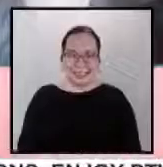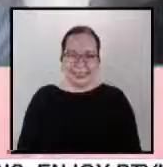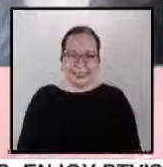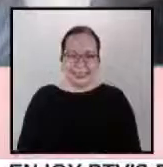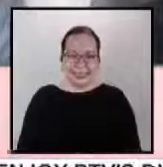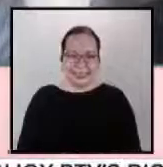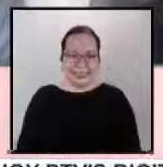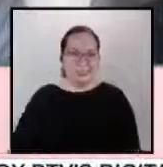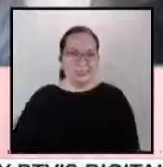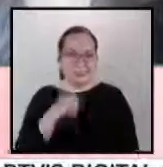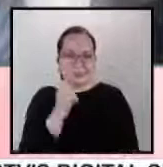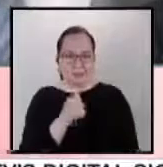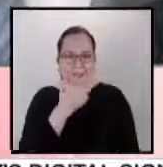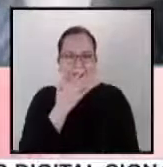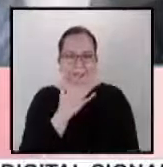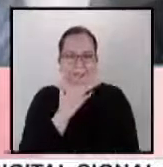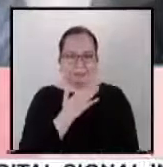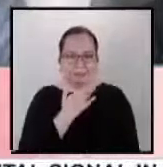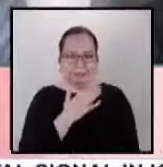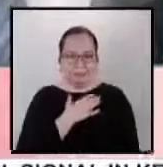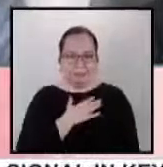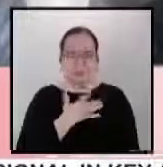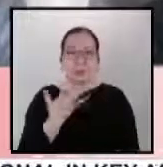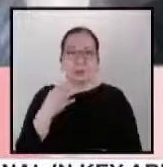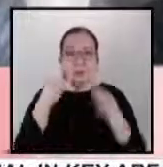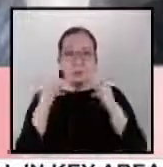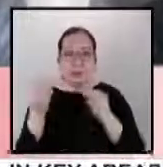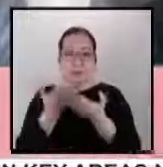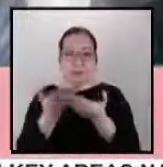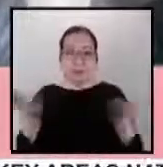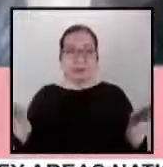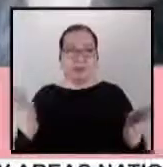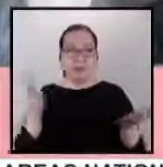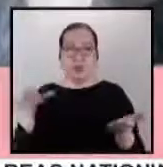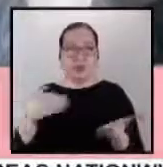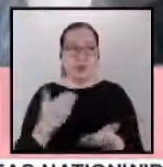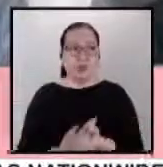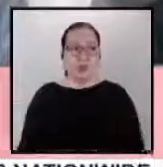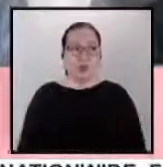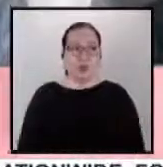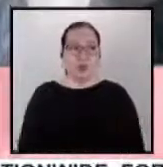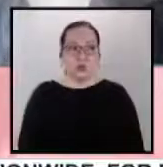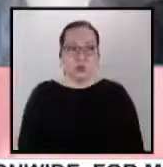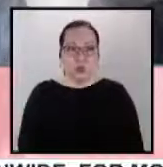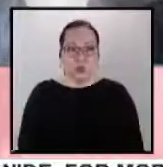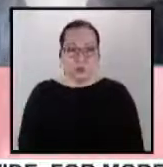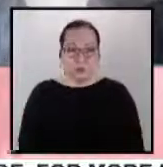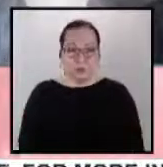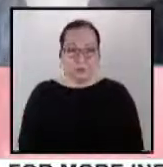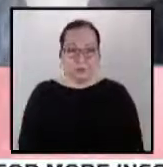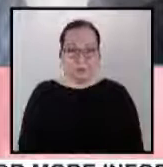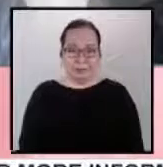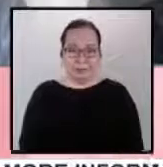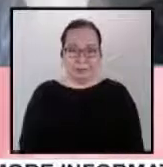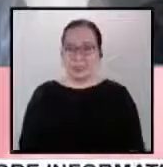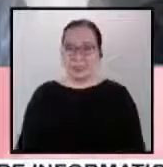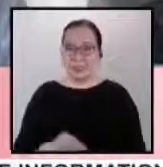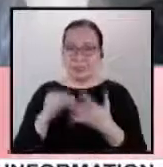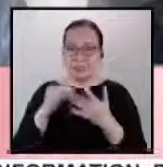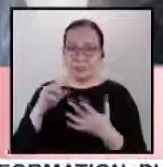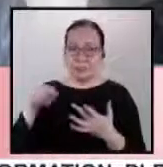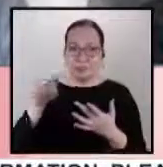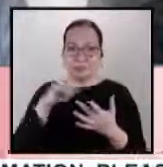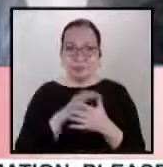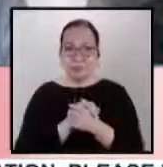Alright. Mensahe na lang sa pangkalahatan na Sir Boyet Fajardo. Lalong-lalo na sa ating